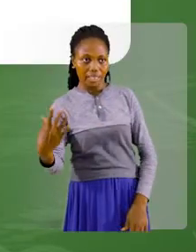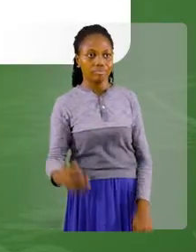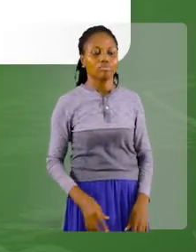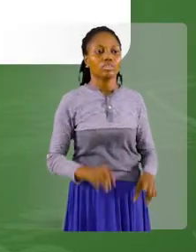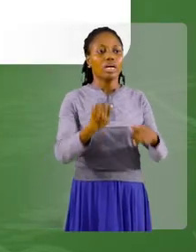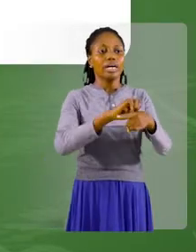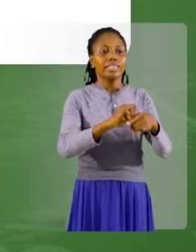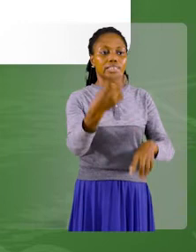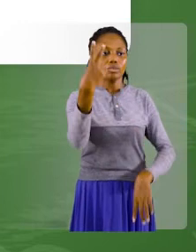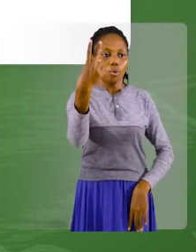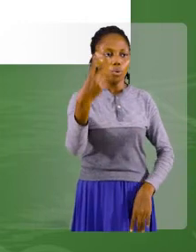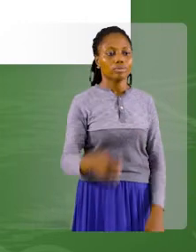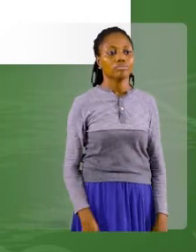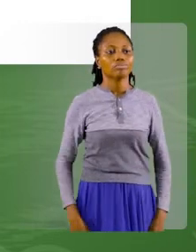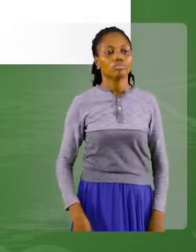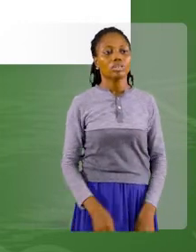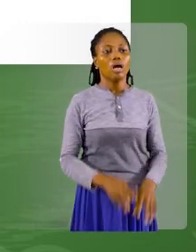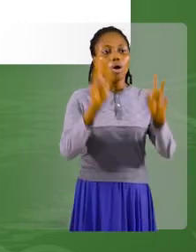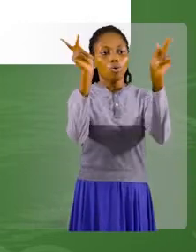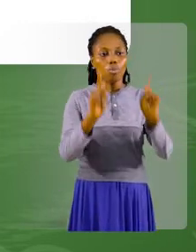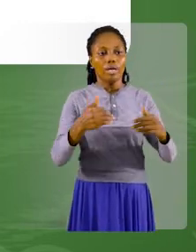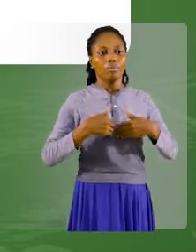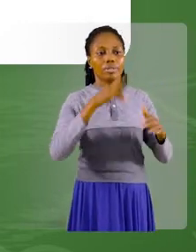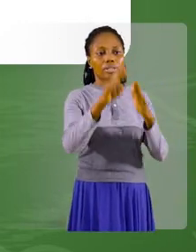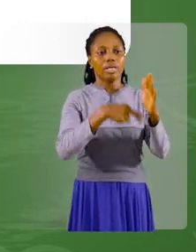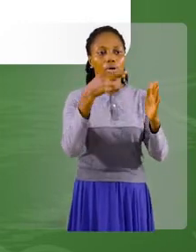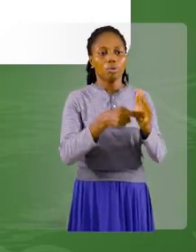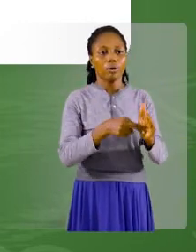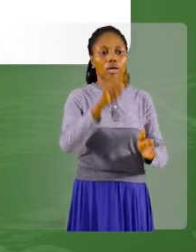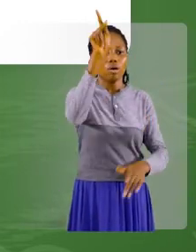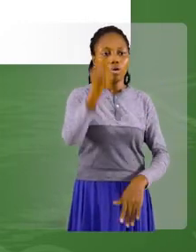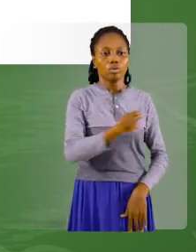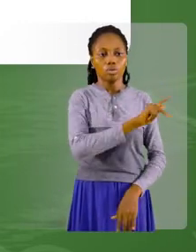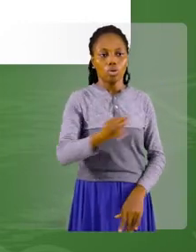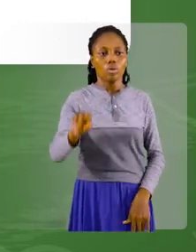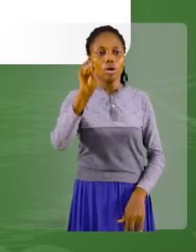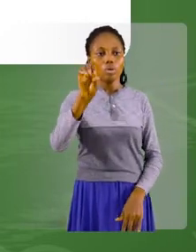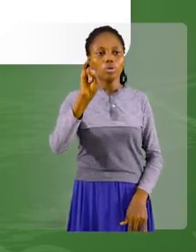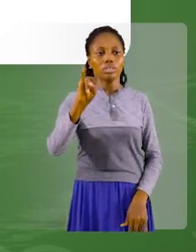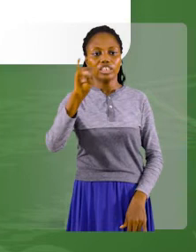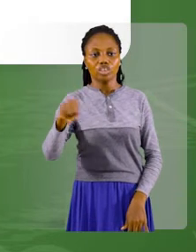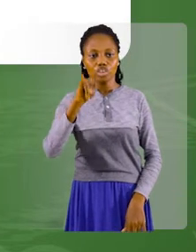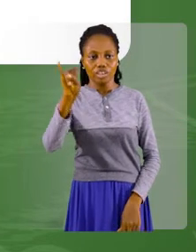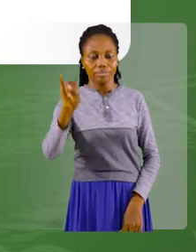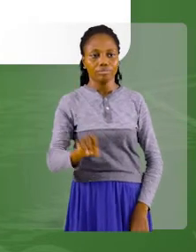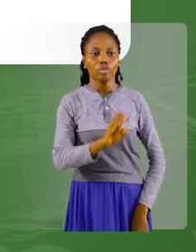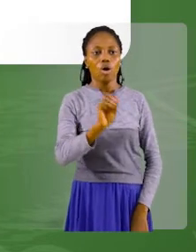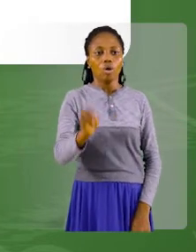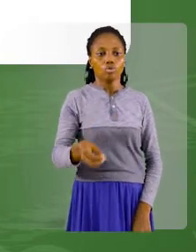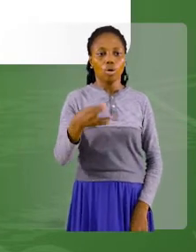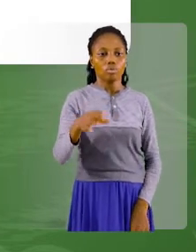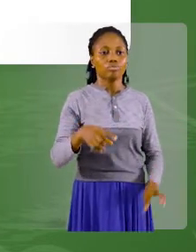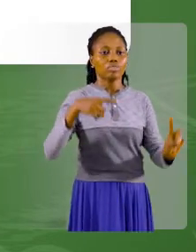Exercice 2. Le plan est muni d'un repère orthonommé OIJ.